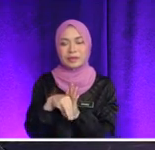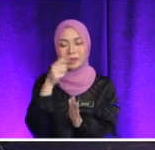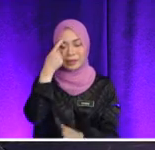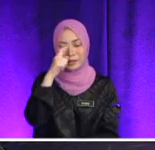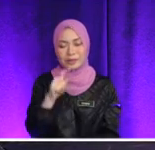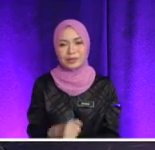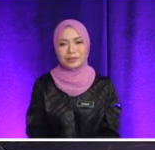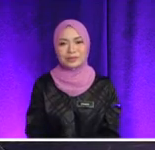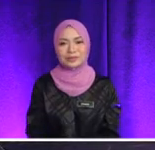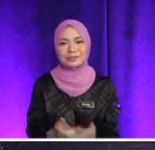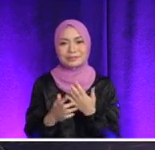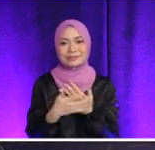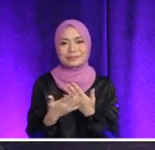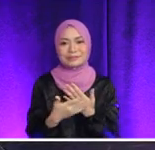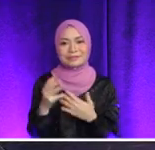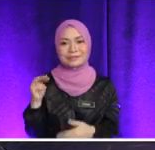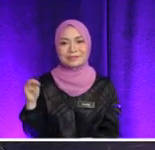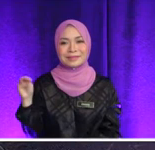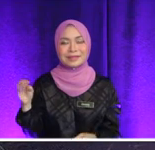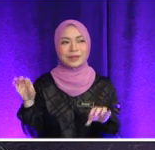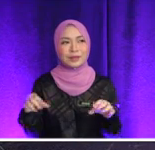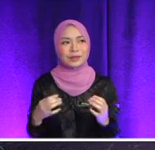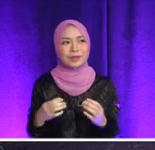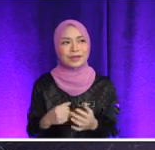diantara murid dan Cikgu oke